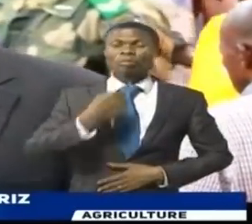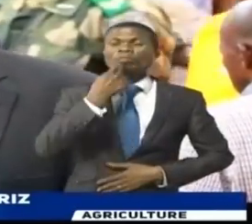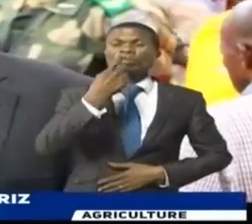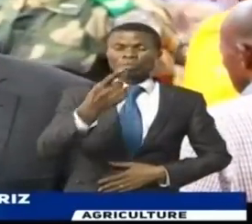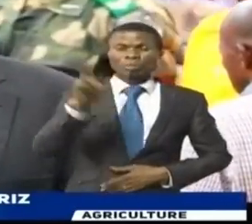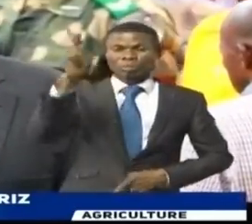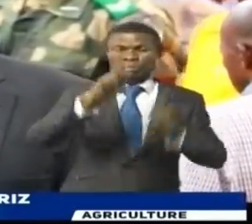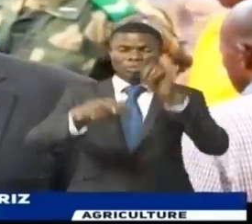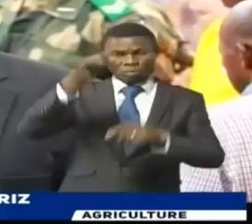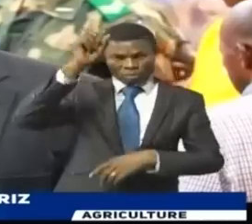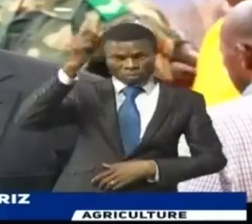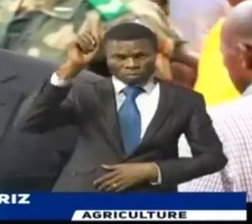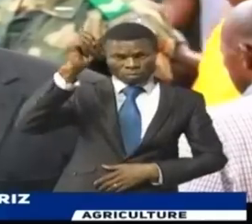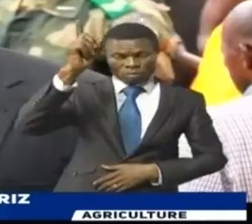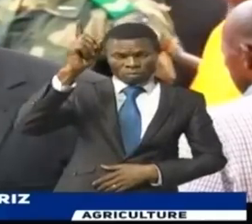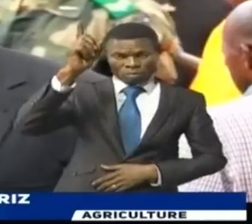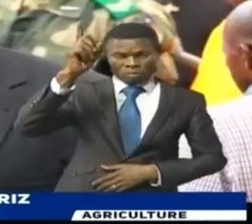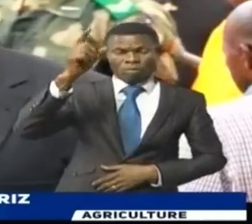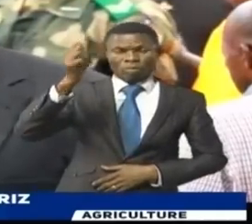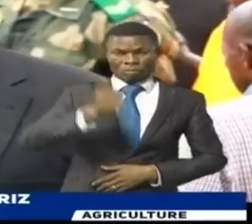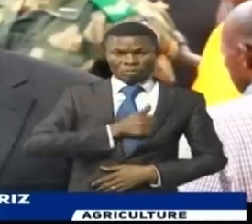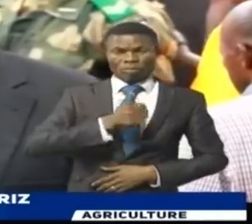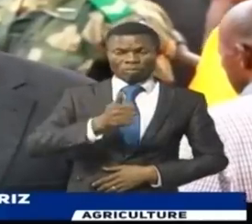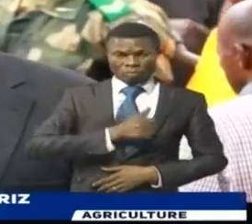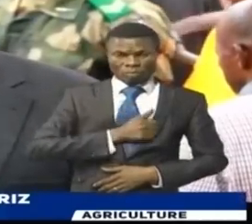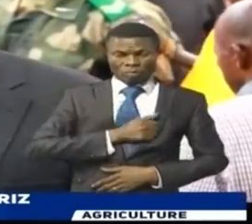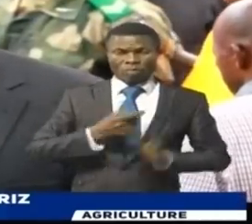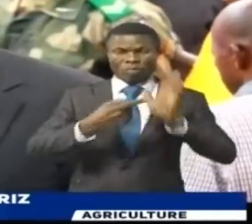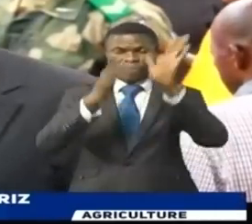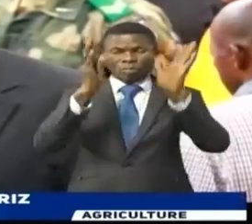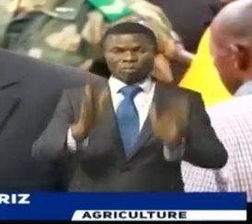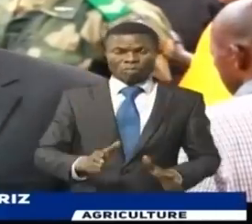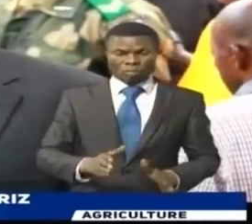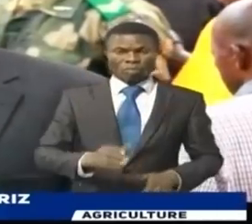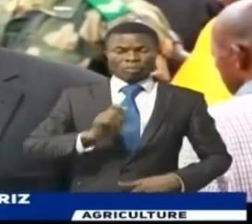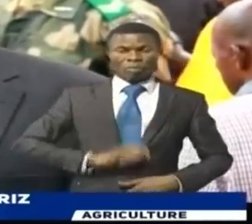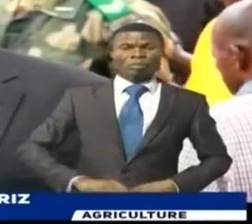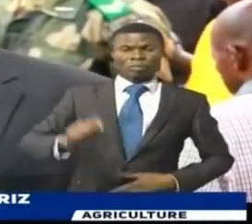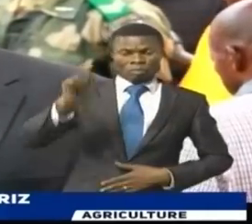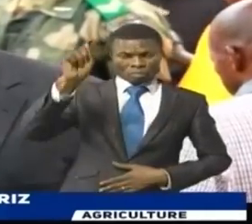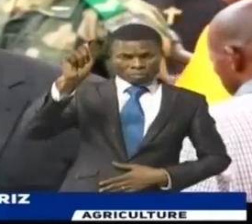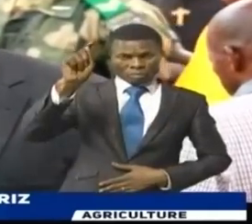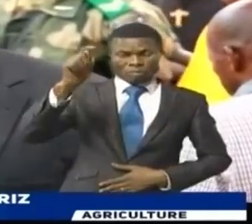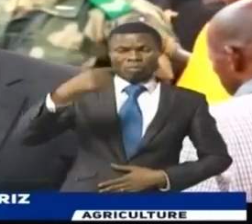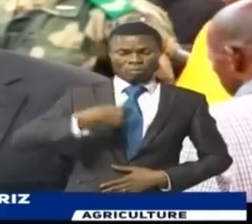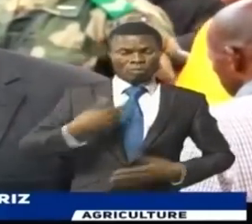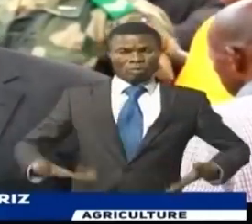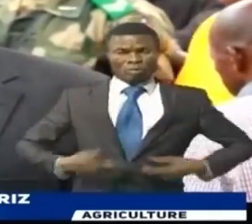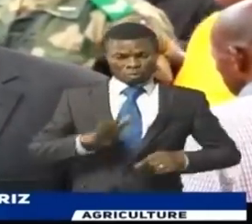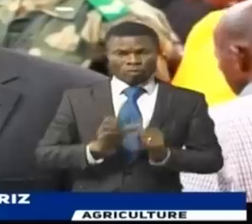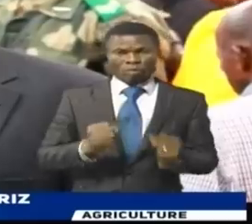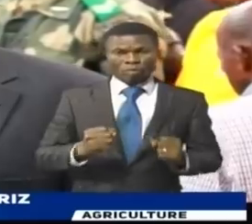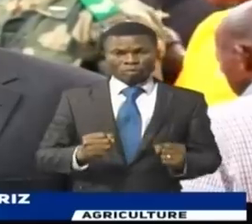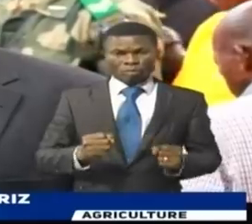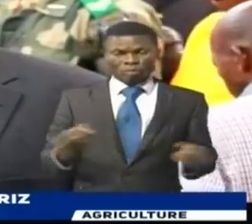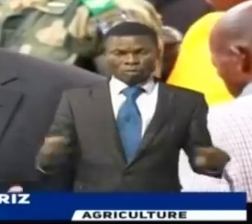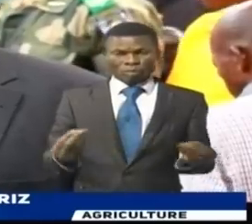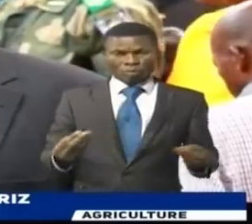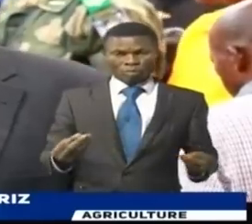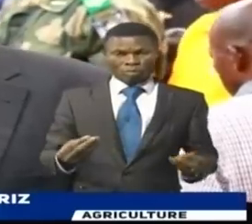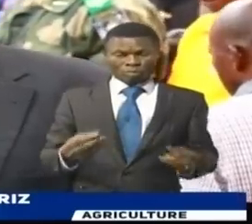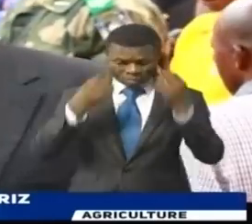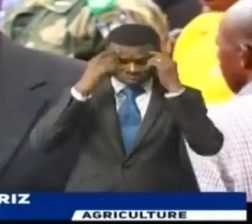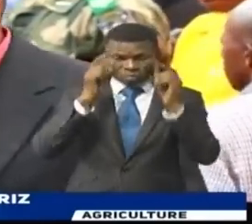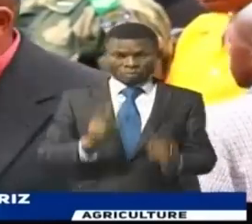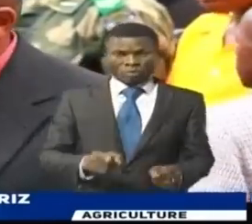le peuple est d'abord. Moi-même étant le représentant de Fatou Béton, je suis très content de cette